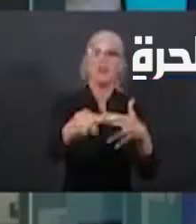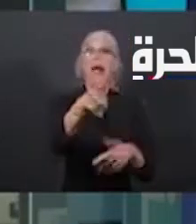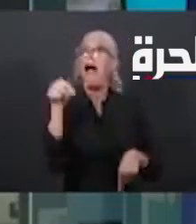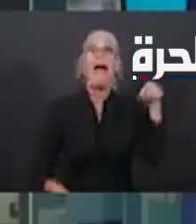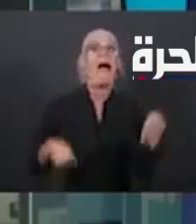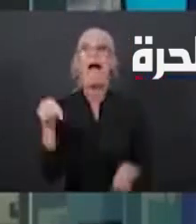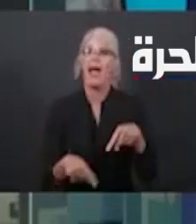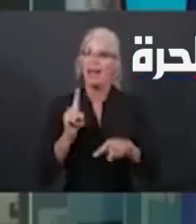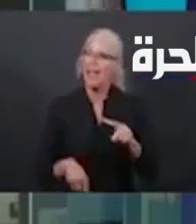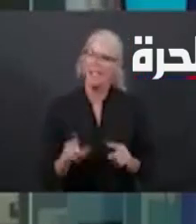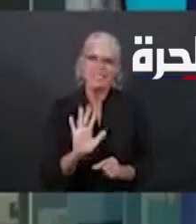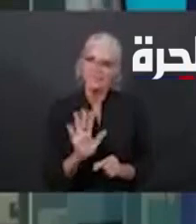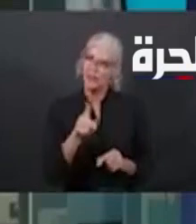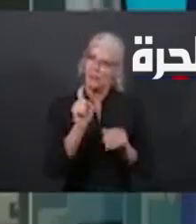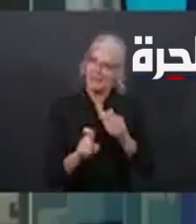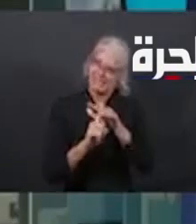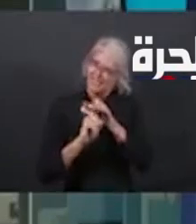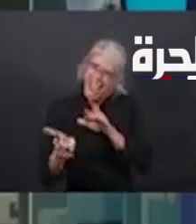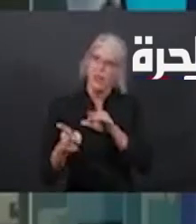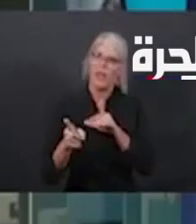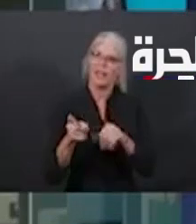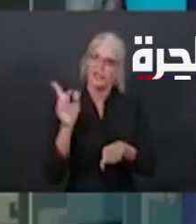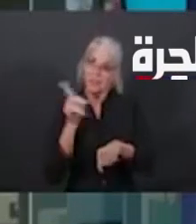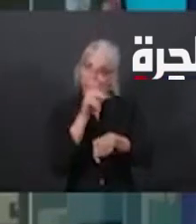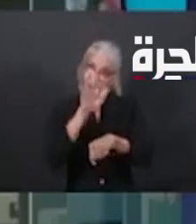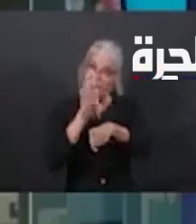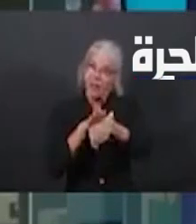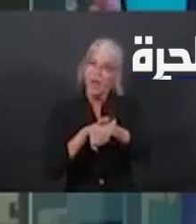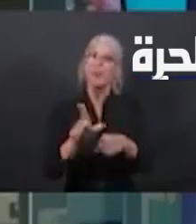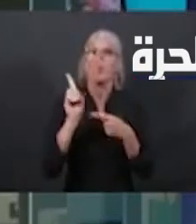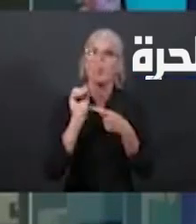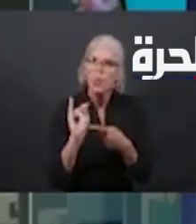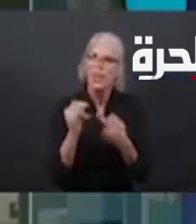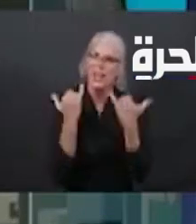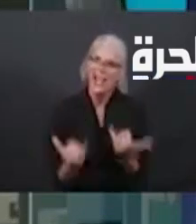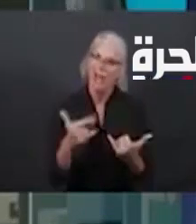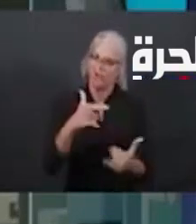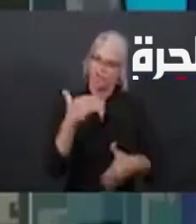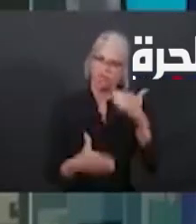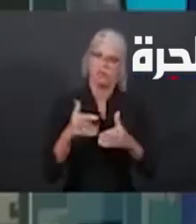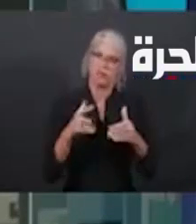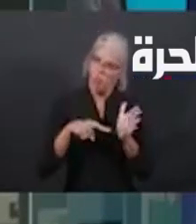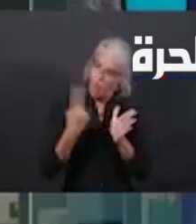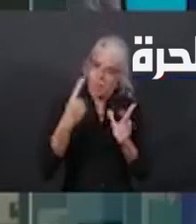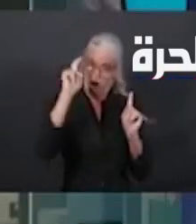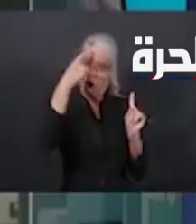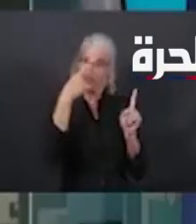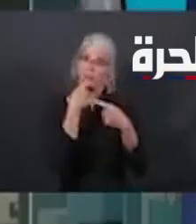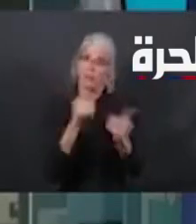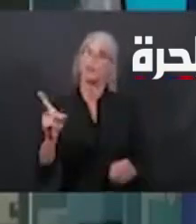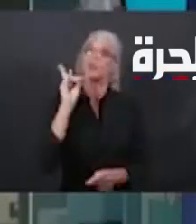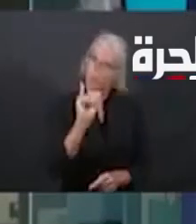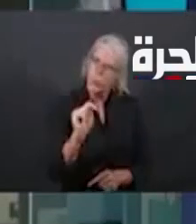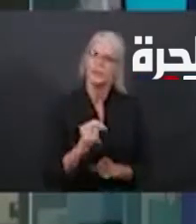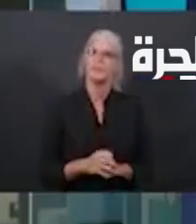دقائق معدوده فقط وقد لا يكون لديكم وقت كاف لاخلاء منازلكم اذا الوقت المناسب للقيام بذلك هو